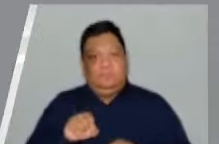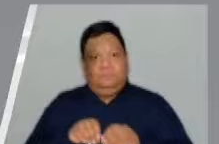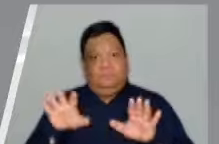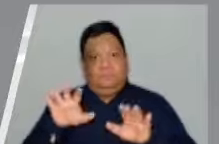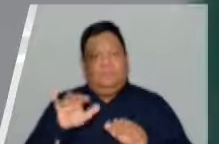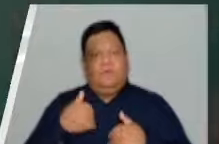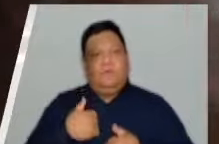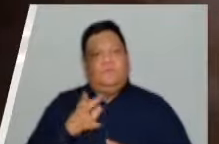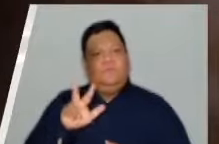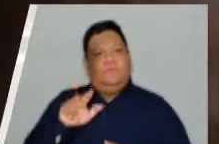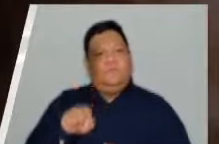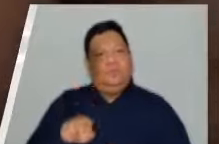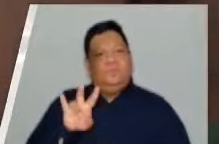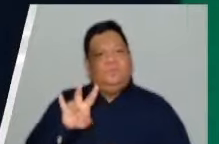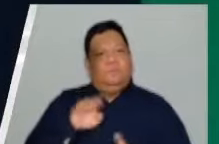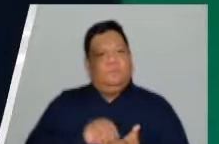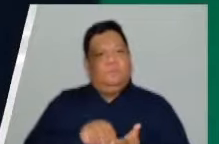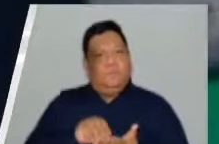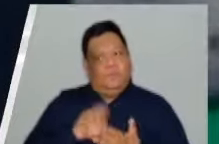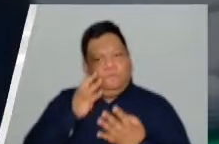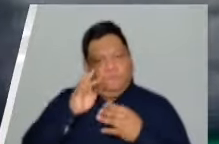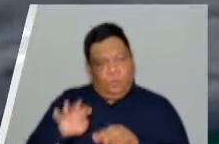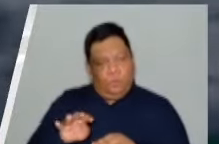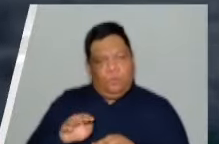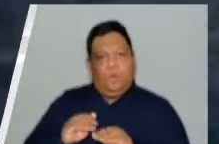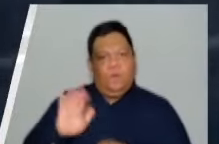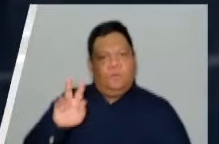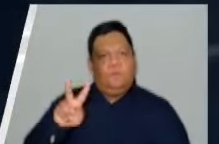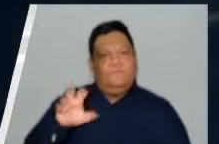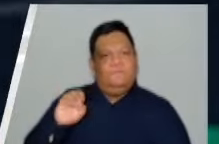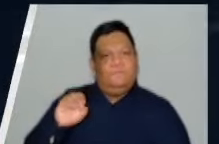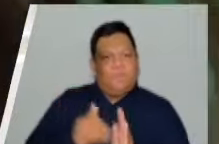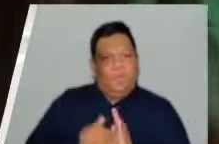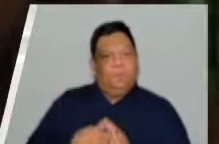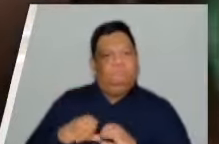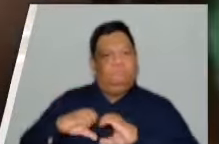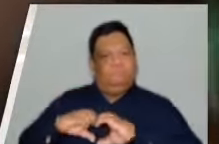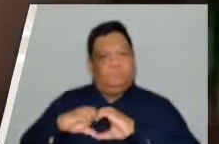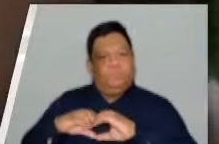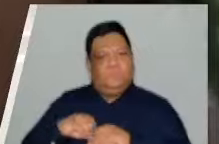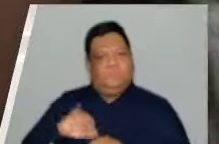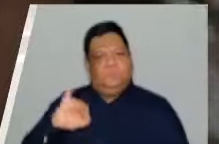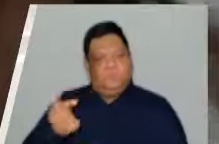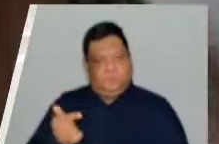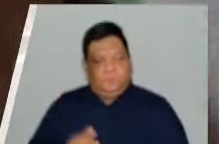views and over 250,000 likes na sa Instagram Reels.